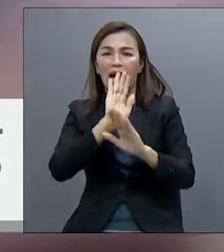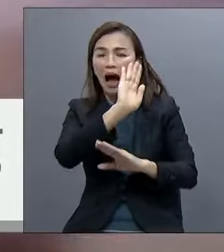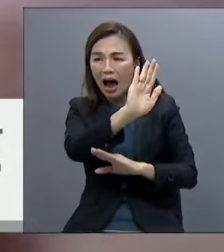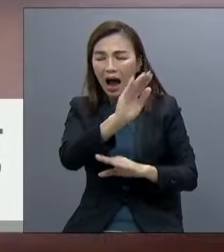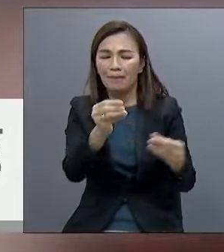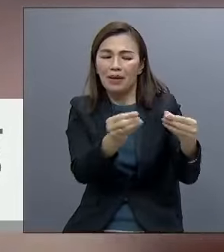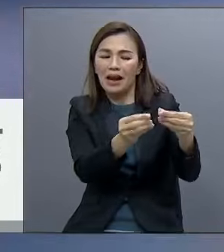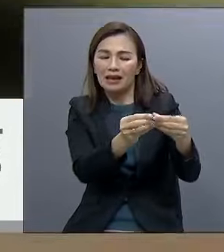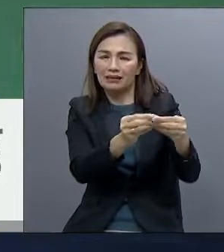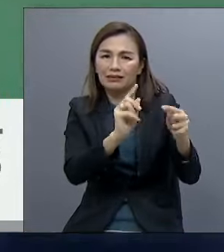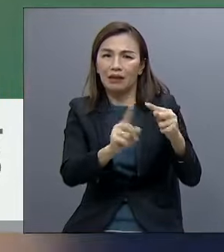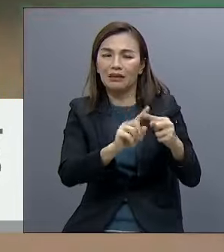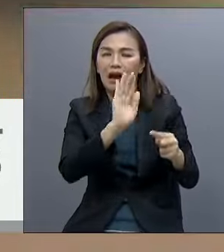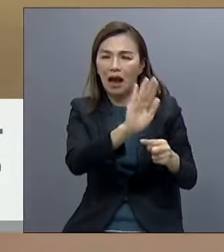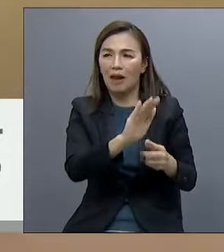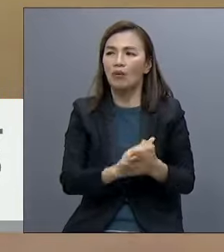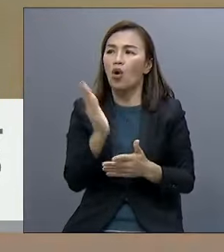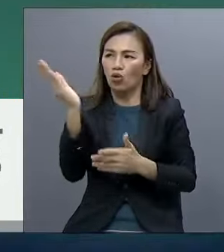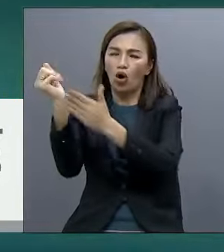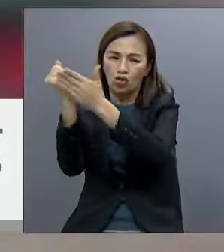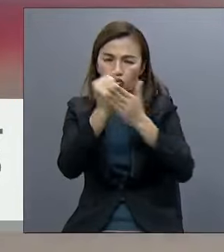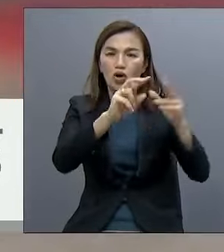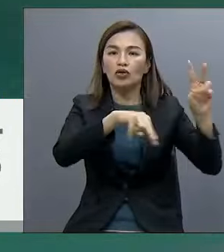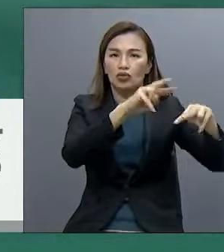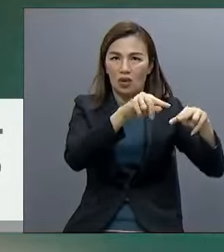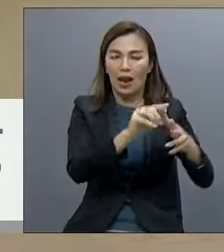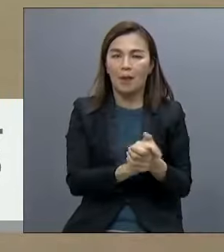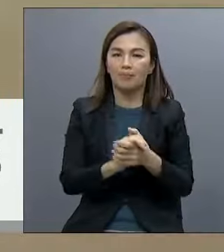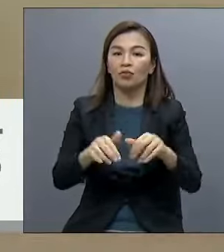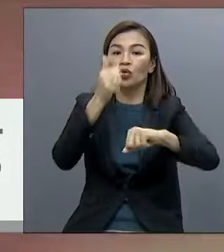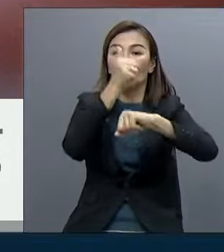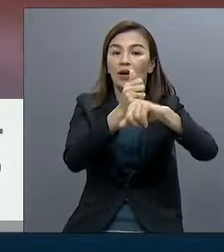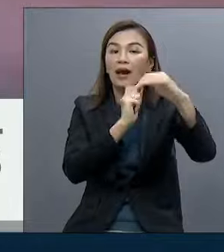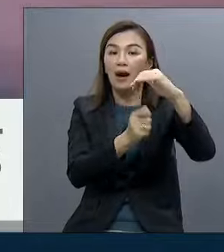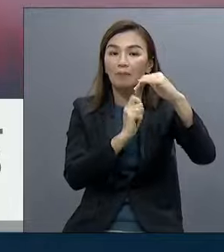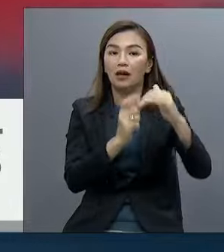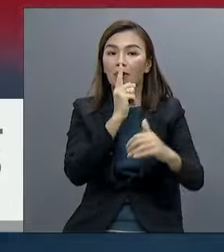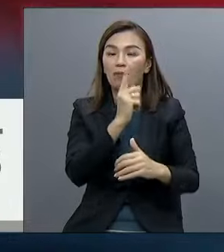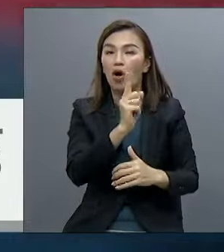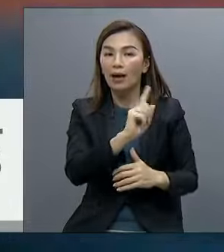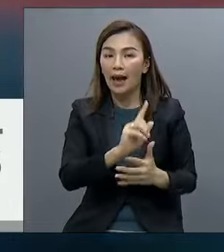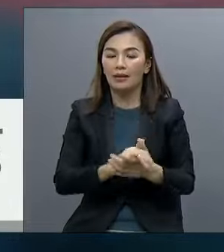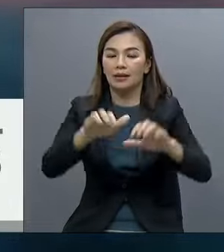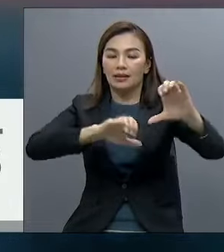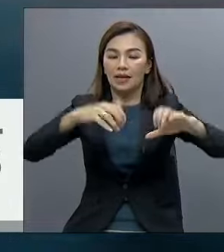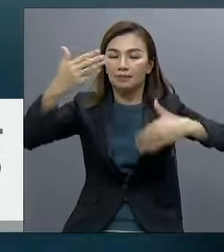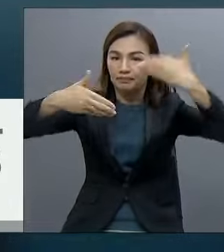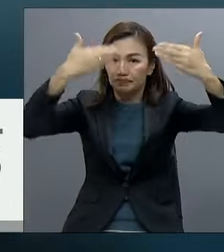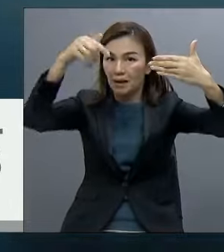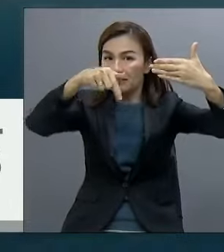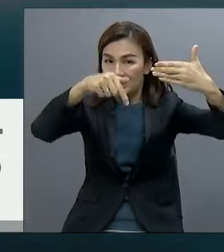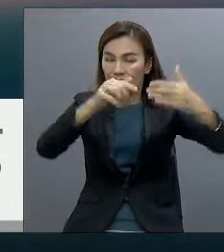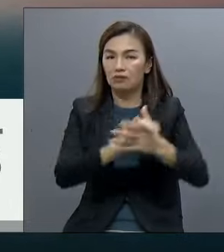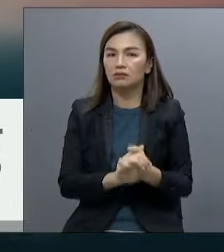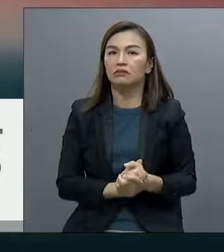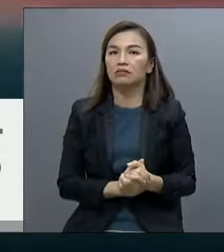พนันในพื้นที่นายวิรุฒตรียวงศ์ในอำเภอสำโรงทาบบอกว่าการจัดงานประเพณีบุญบั้งไฟในพื้นที่คน